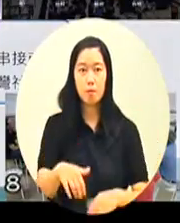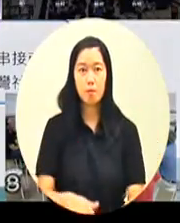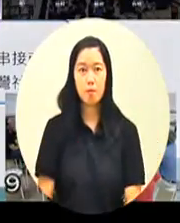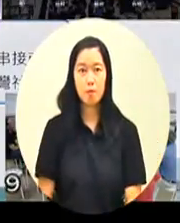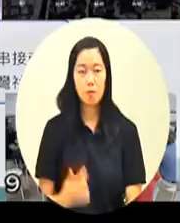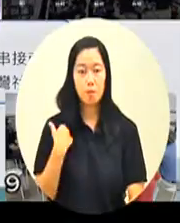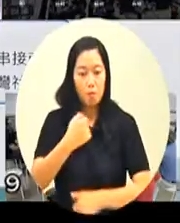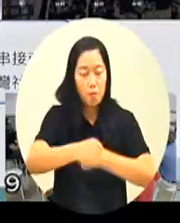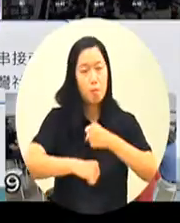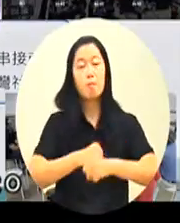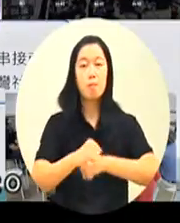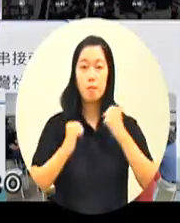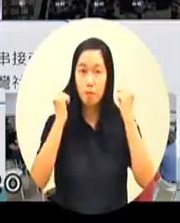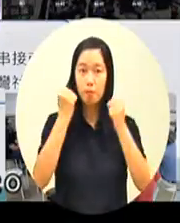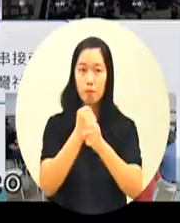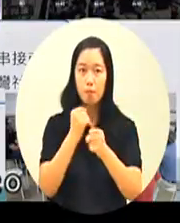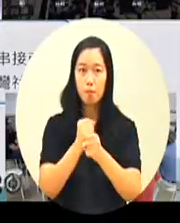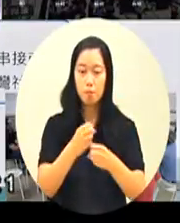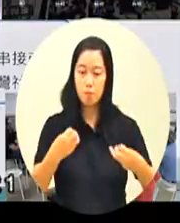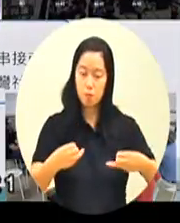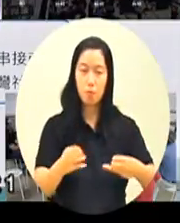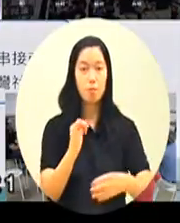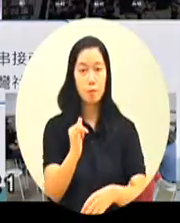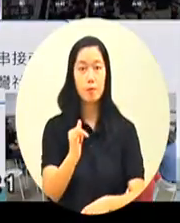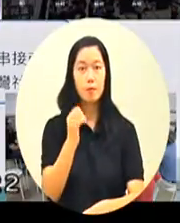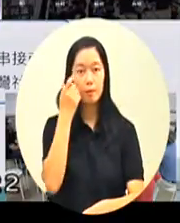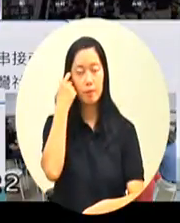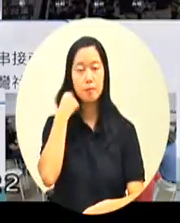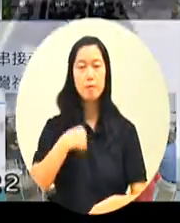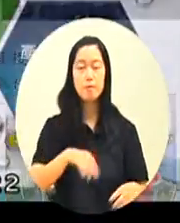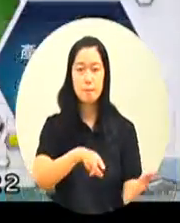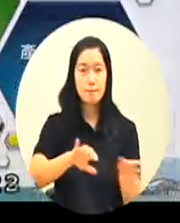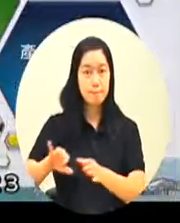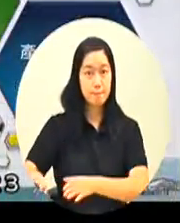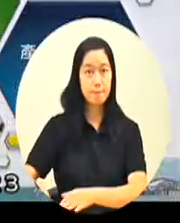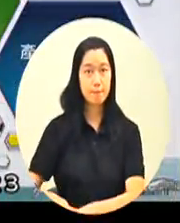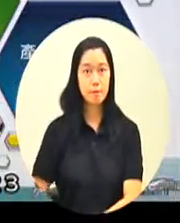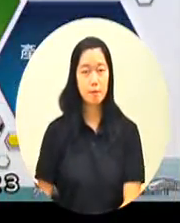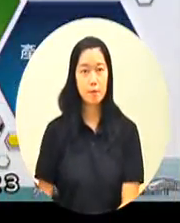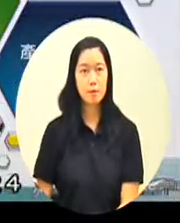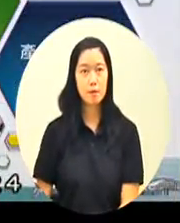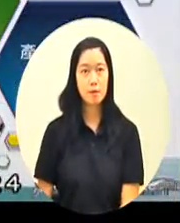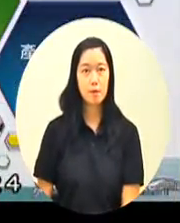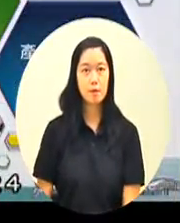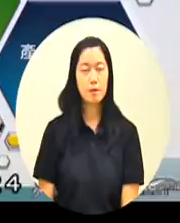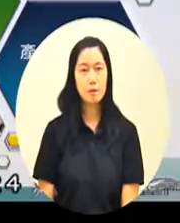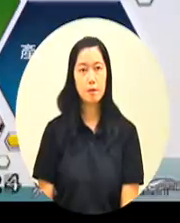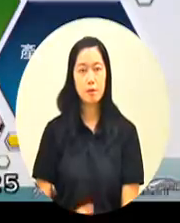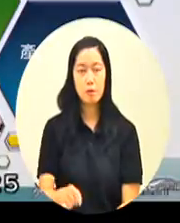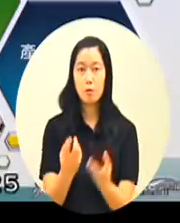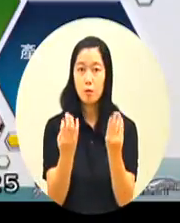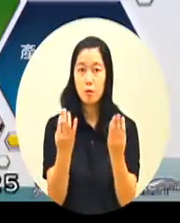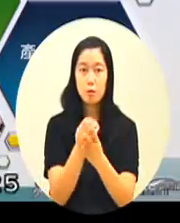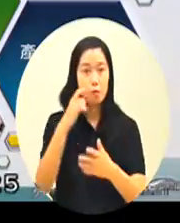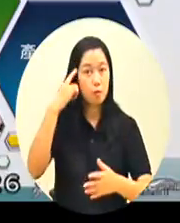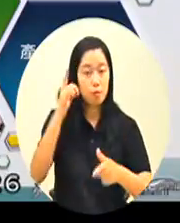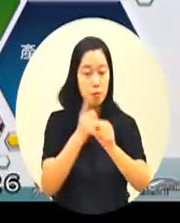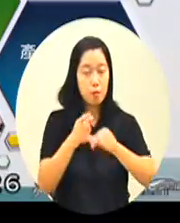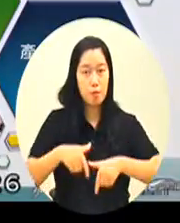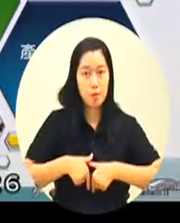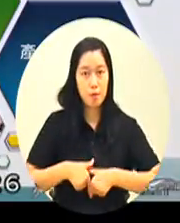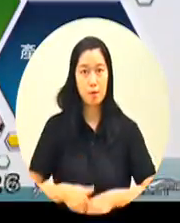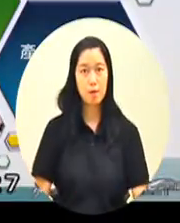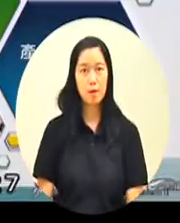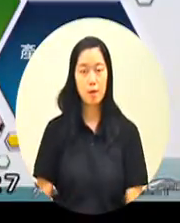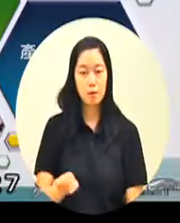动的推动上面，算是一个相当有成效的地点。那另外一个就是我们的 DAGO 数创中心。那这个数创中心呢，